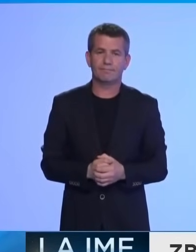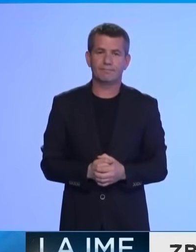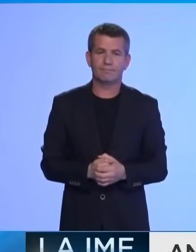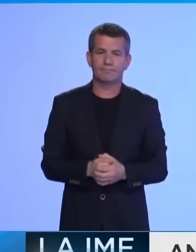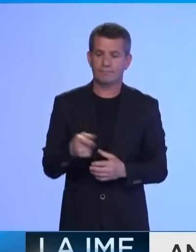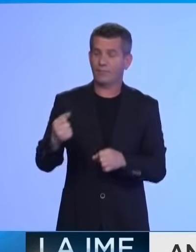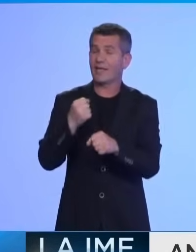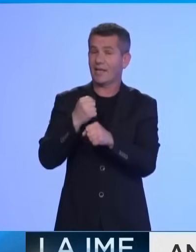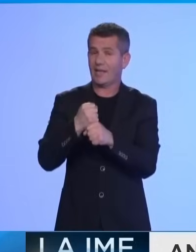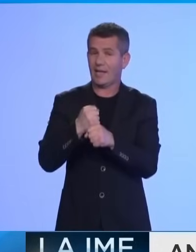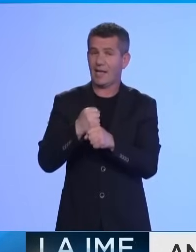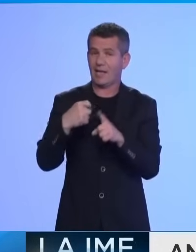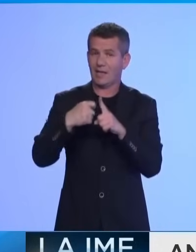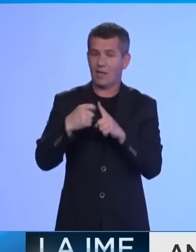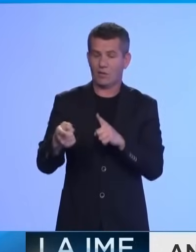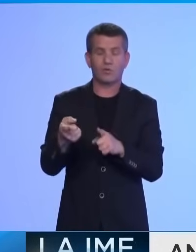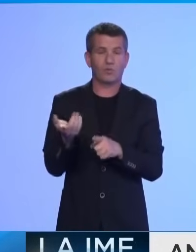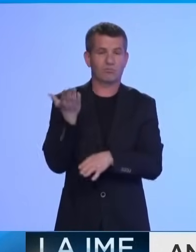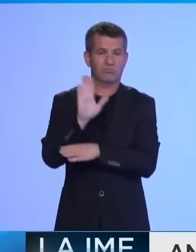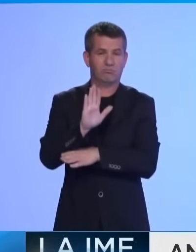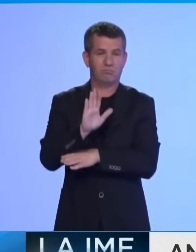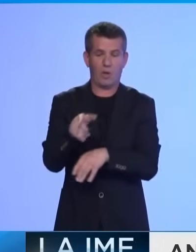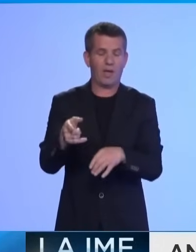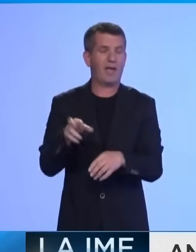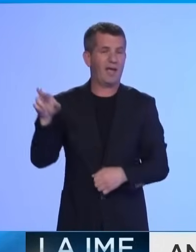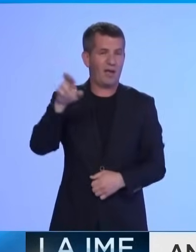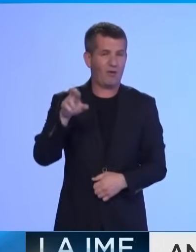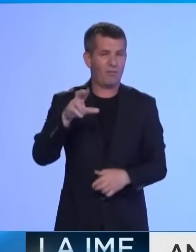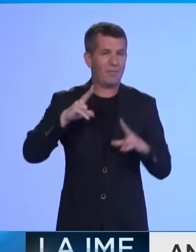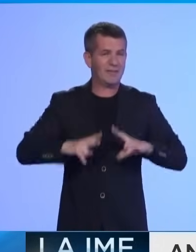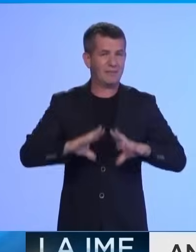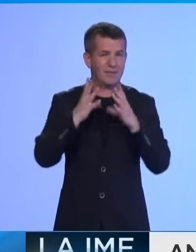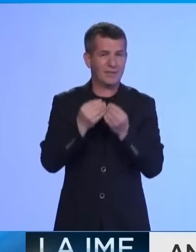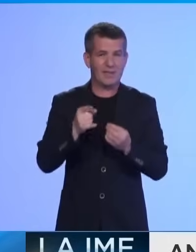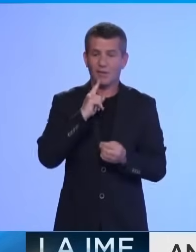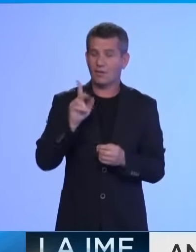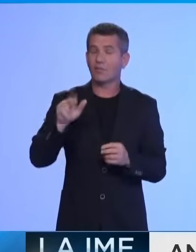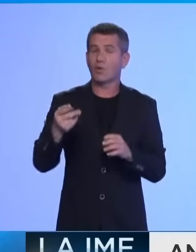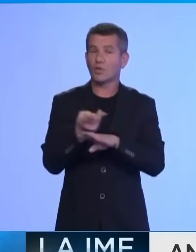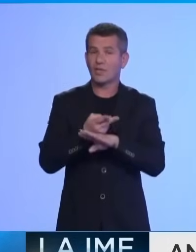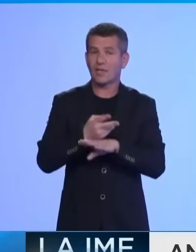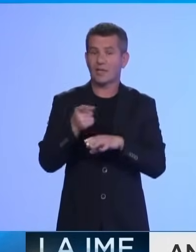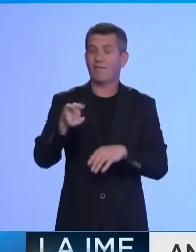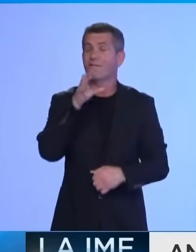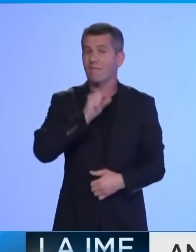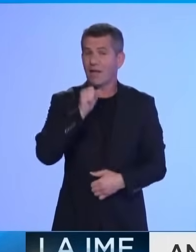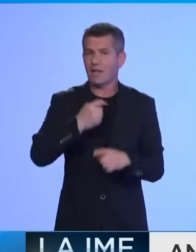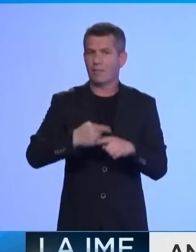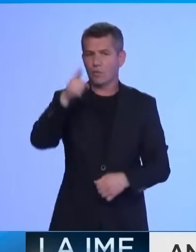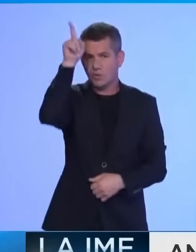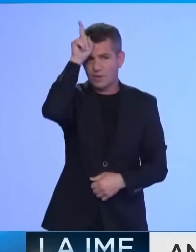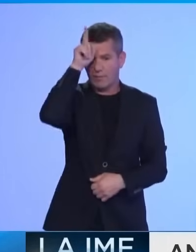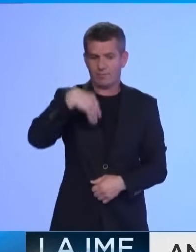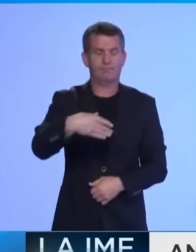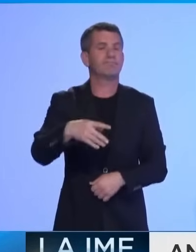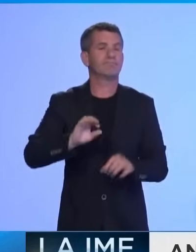Gerald Knaus nga Iniciativa Evropiane për Stabilitet tha se disa shtete përfshir Francën dhe Gjermaninë janë duke u përgatitur që